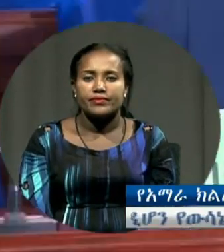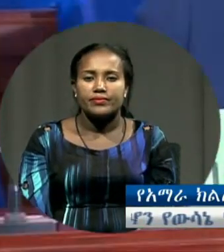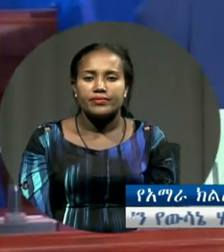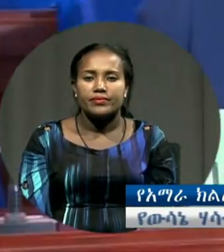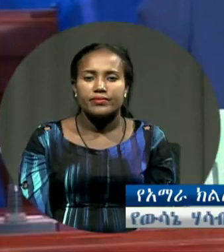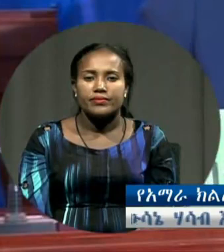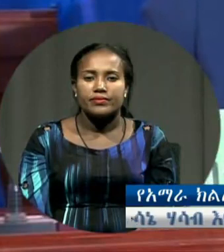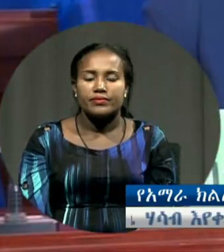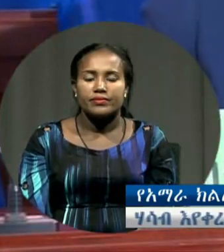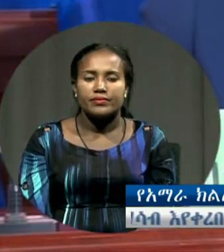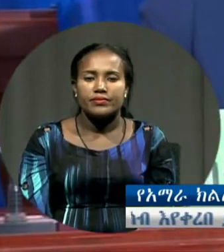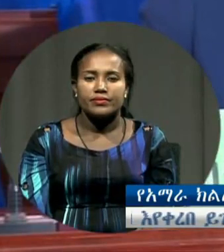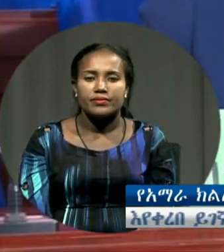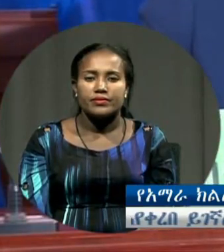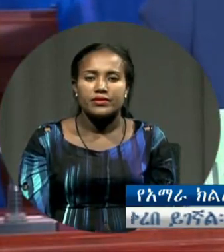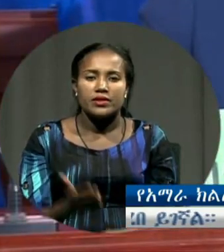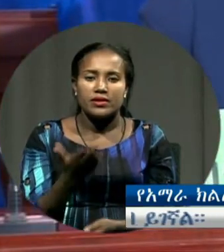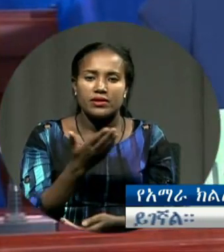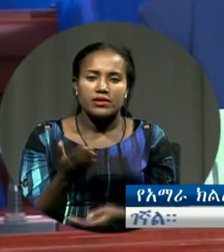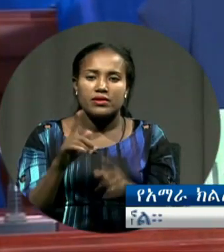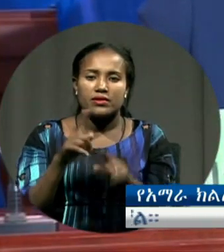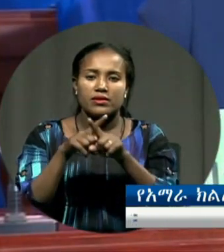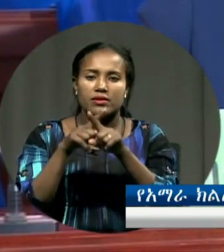ጥሩ ነው የሚል ሀሳብ አለኝ። ነገር ግን